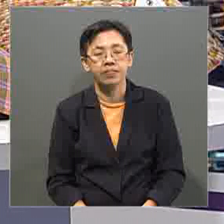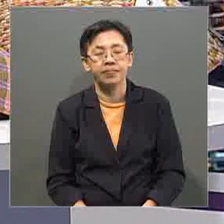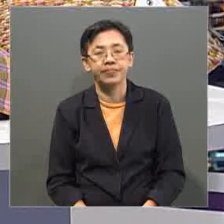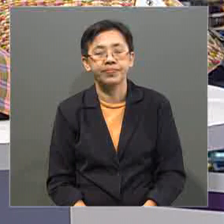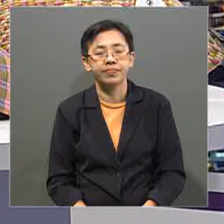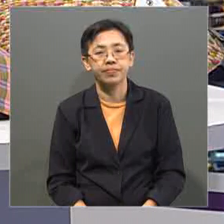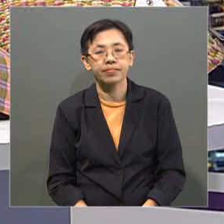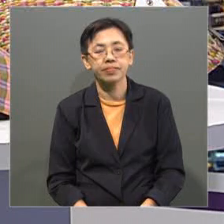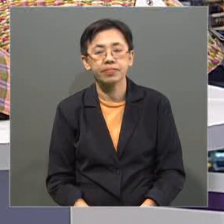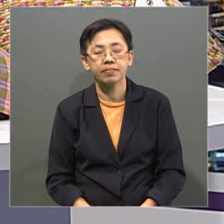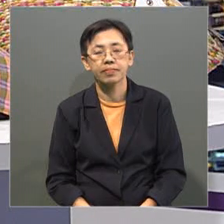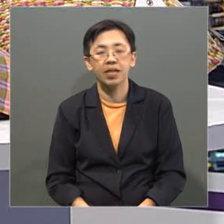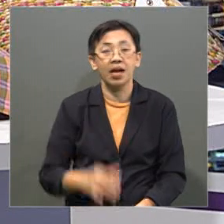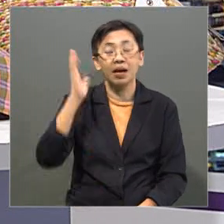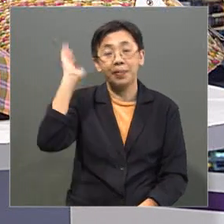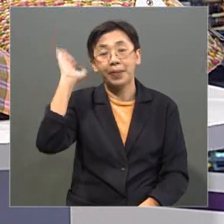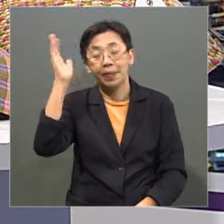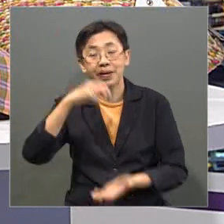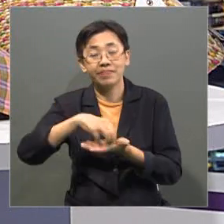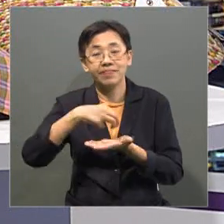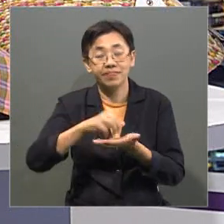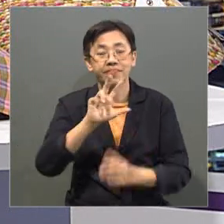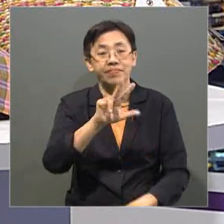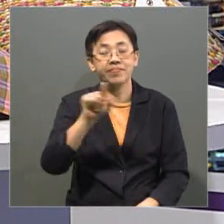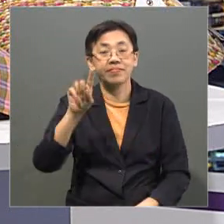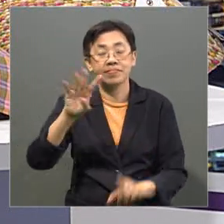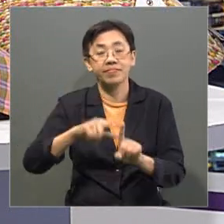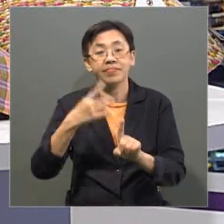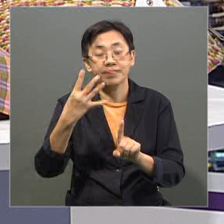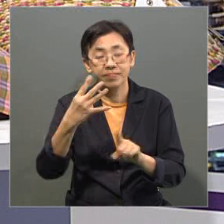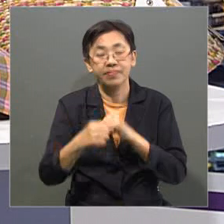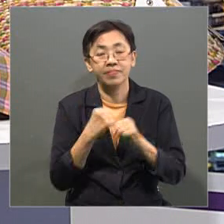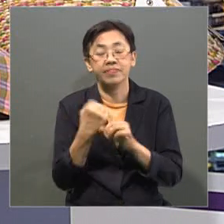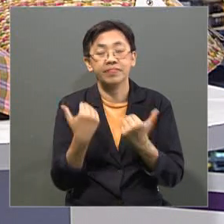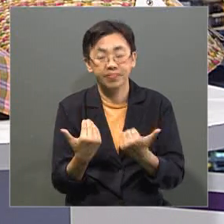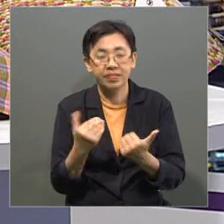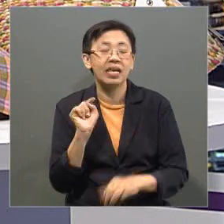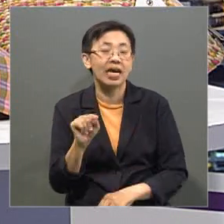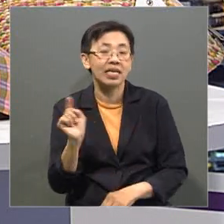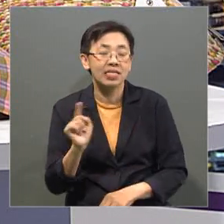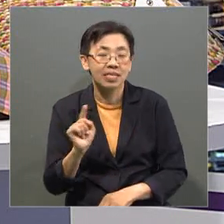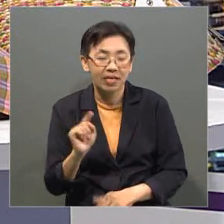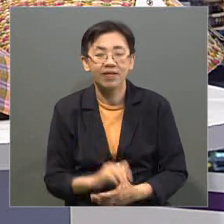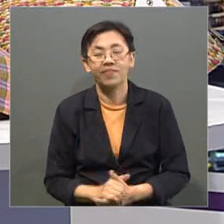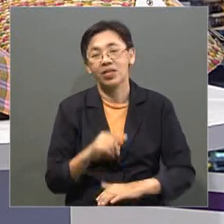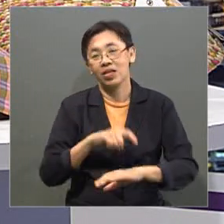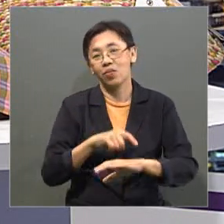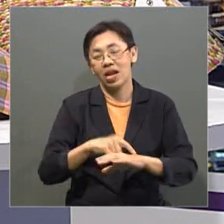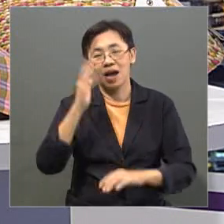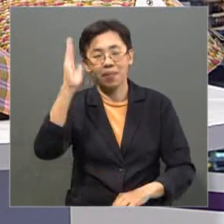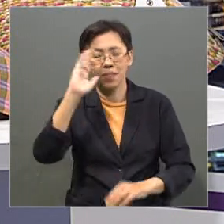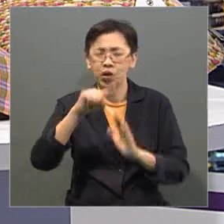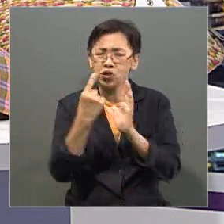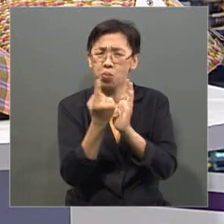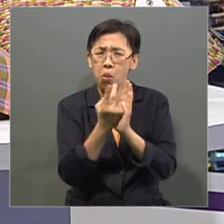ยังอยู่กันถึงเรื่องของการอภิปรายที่จะเกิดขึ้นในวันที่3ถึง4เมษายนนี้นะครับแต่ว่าเรื่องนี้เป็นประเด็นเรื่องของกรอบเวลาในการอภิปรายนะครับ